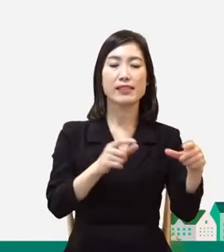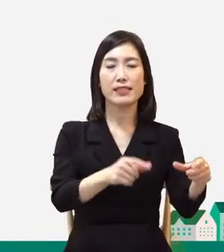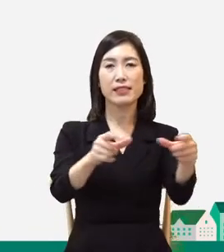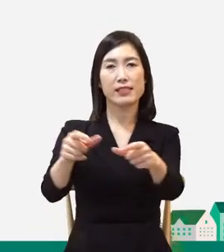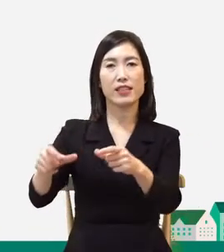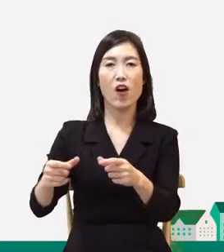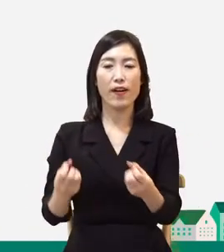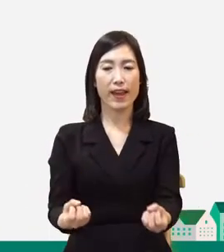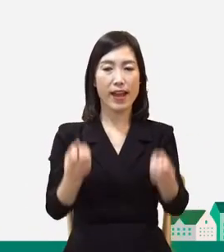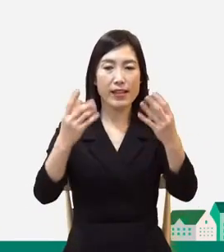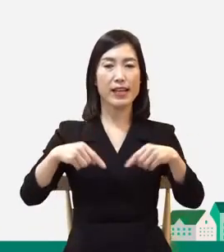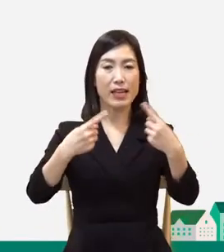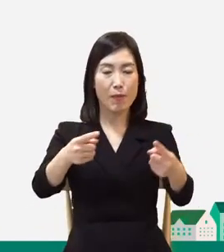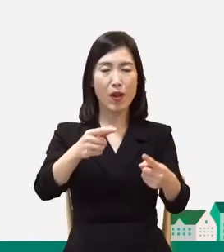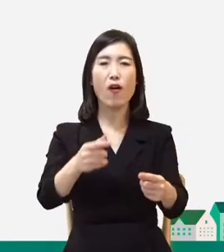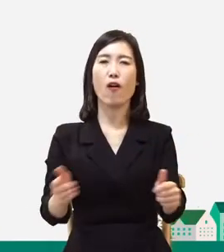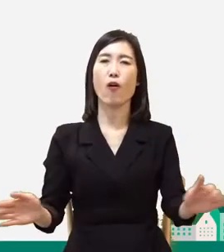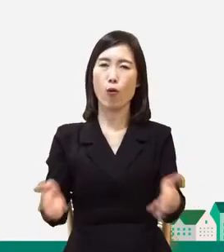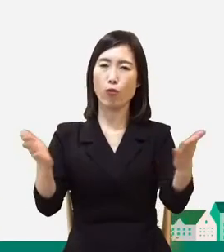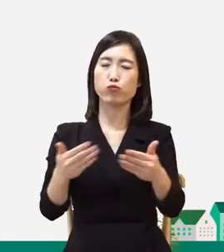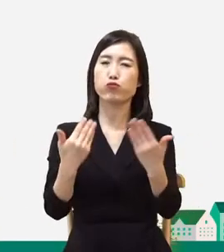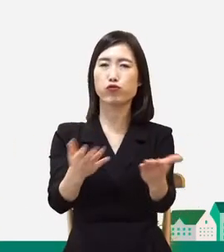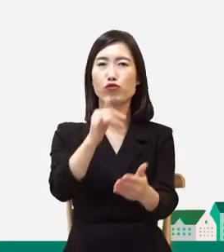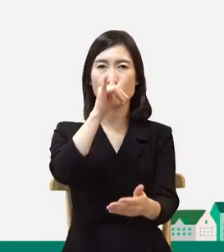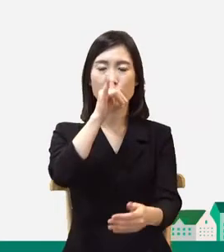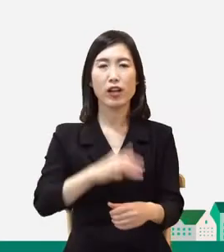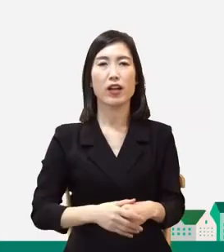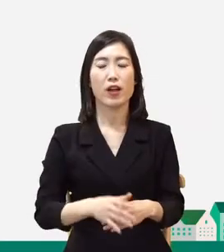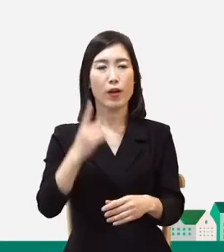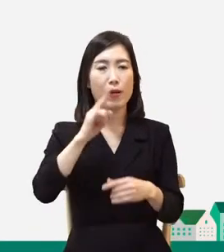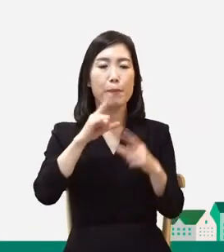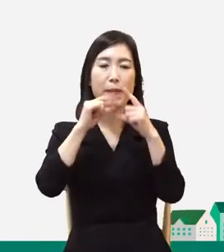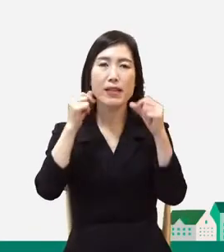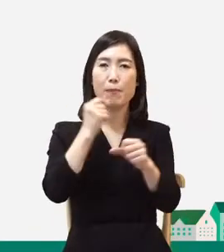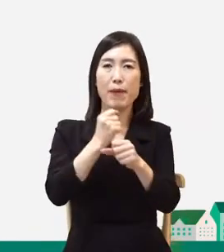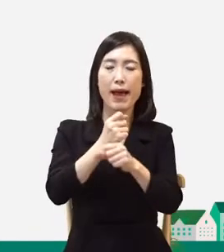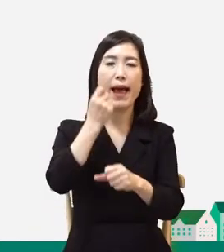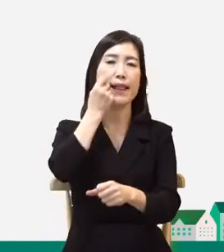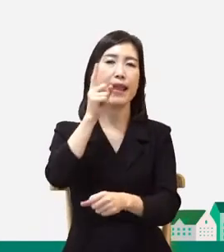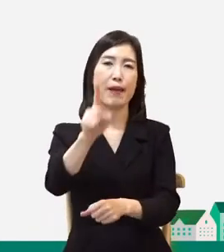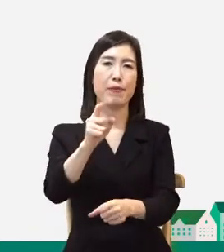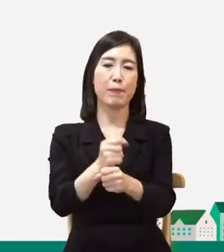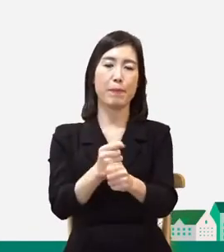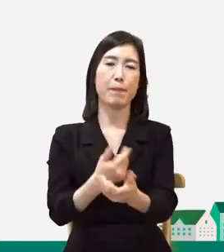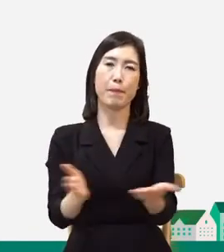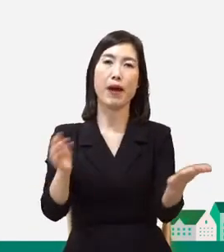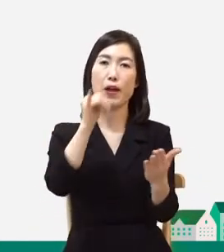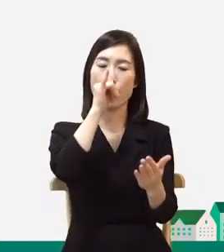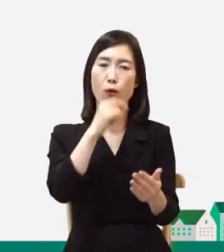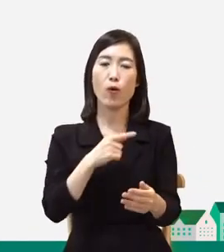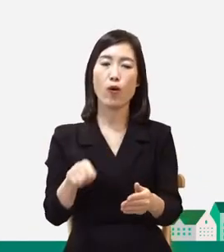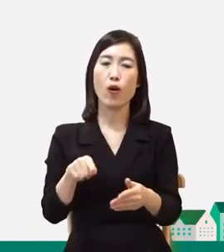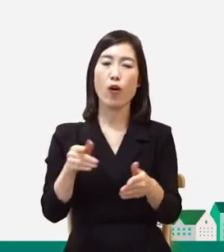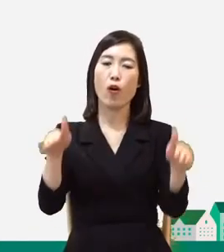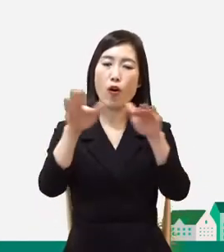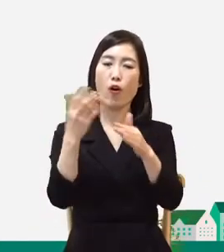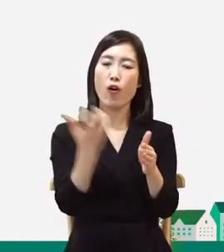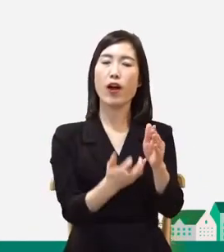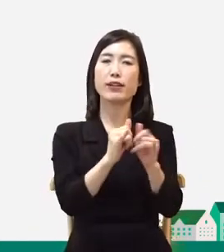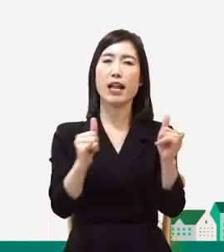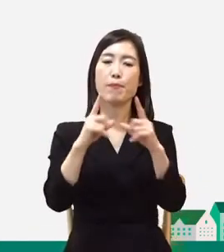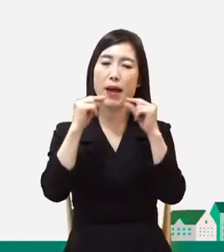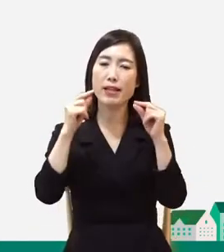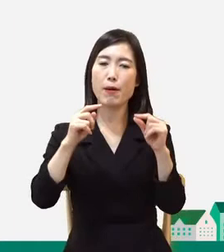지역사회 행사 참여도 독려하고 있습니다. 반찬 만들기를 월 1회 실시합니다. 입주민이 메뉴를 직접